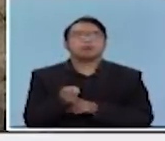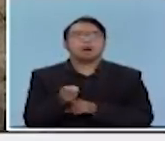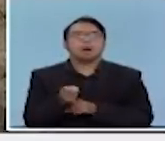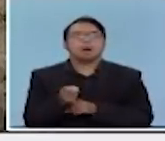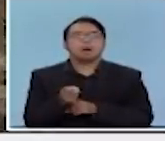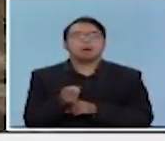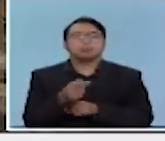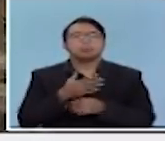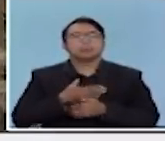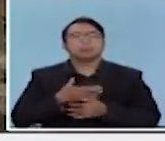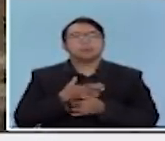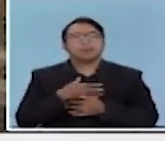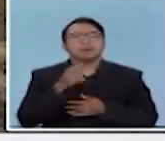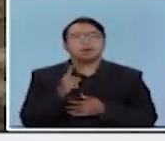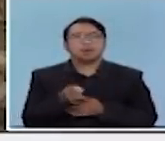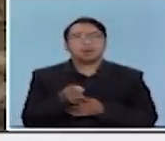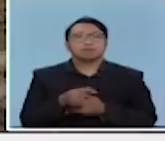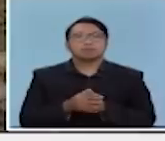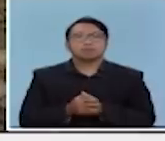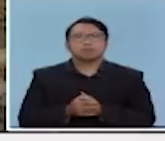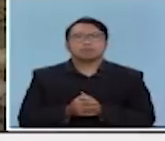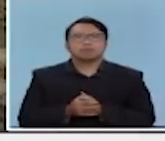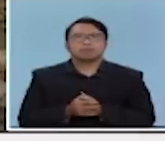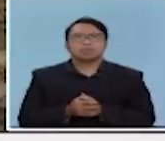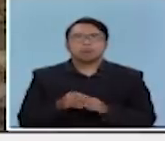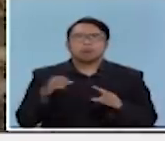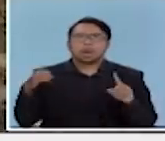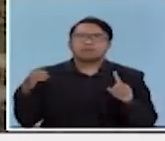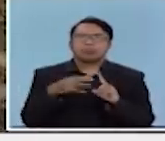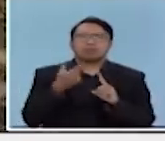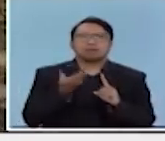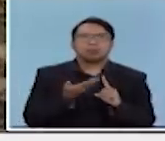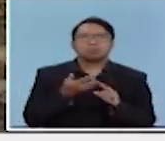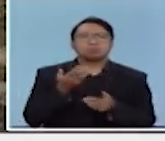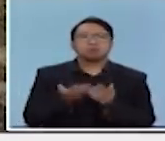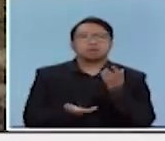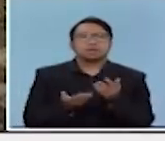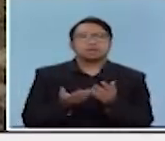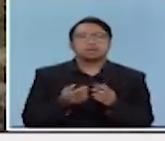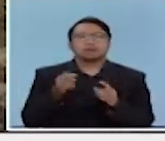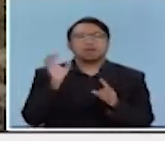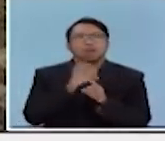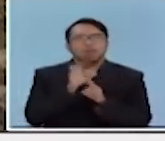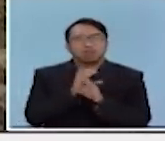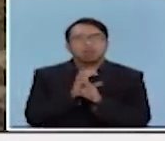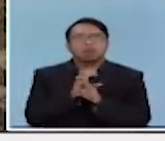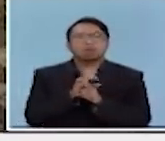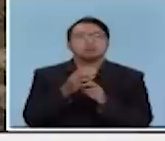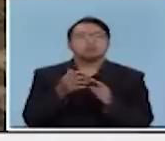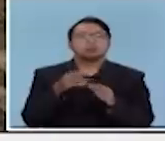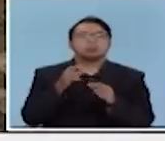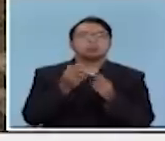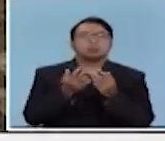menikmati bahwa kemudian ada efek dicaci maki, ada efek berhadapan dengan hukum hari ini. Tapi paling